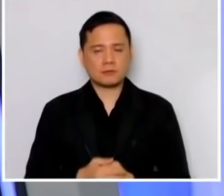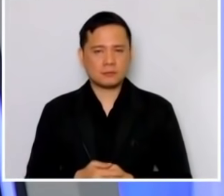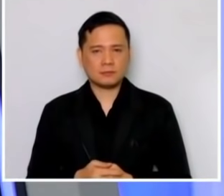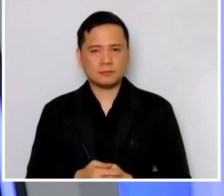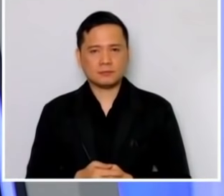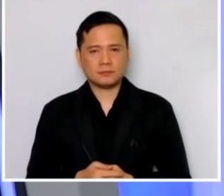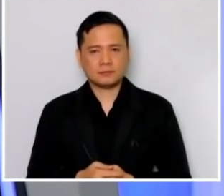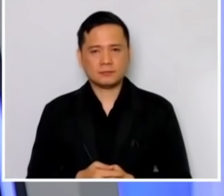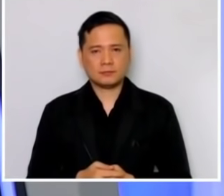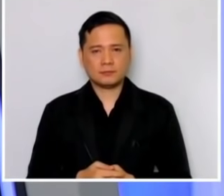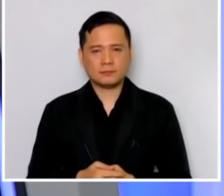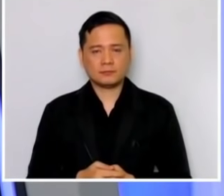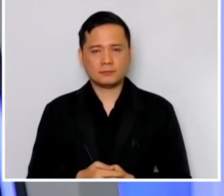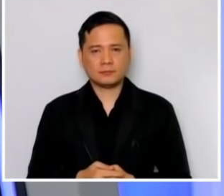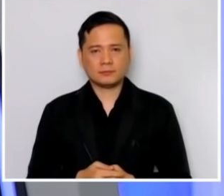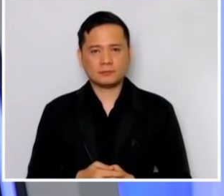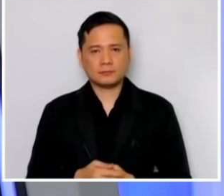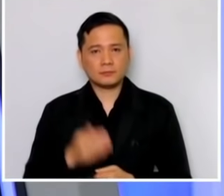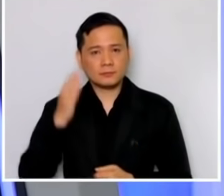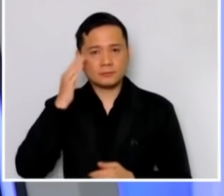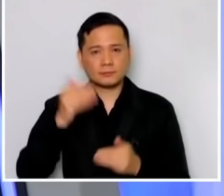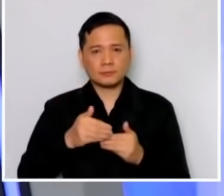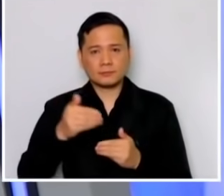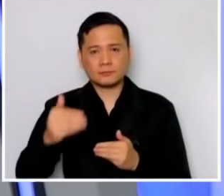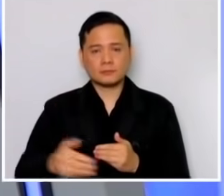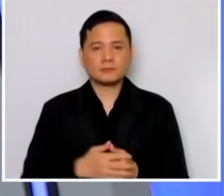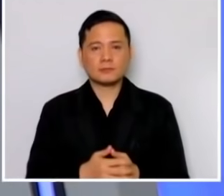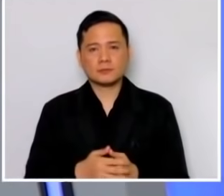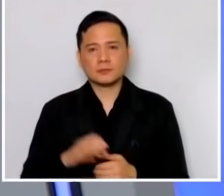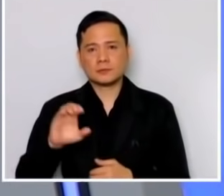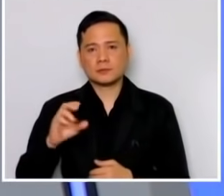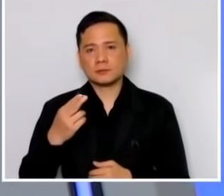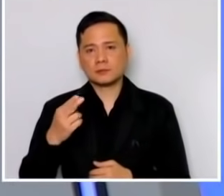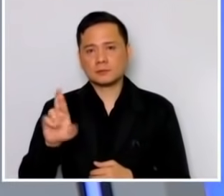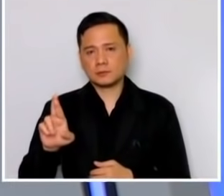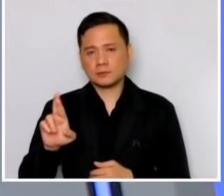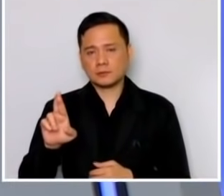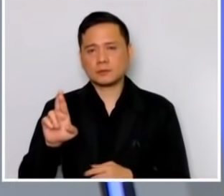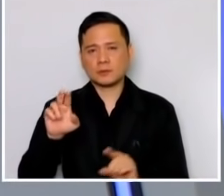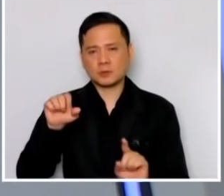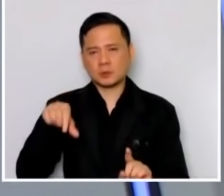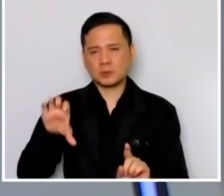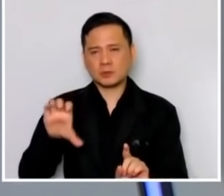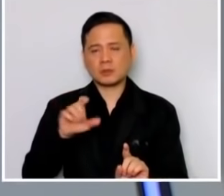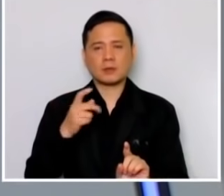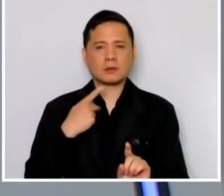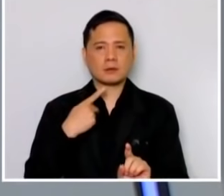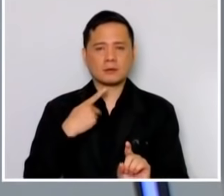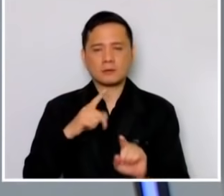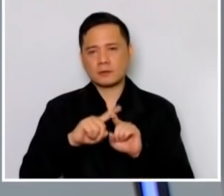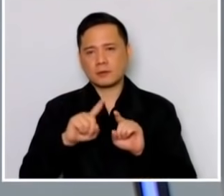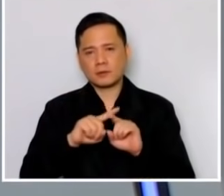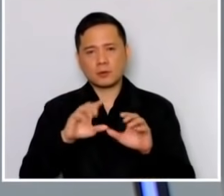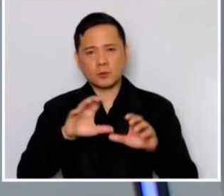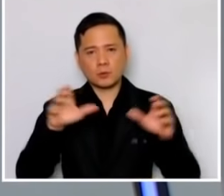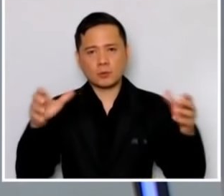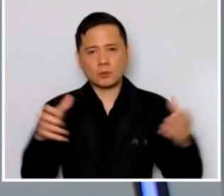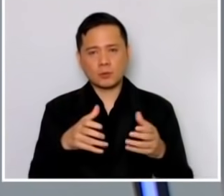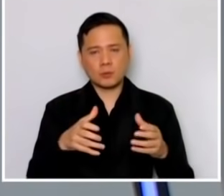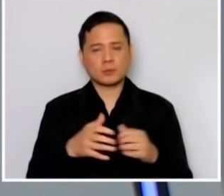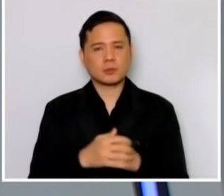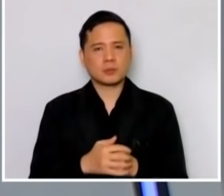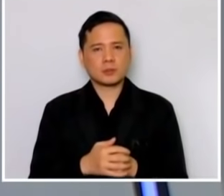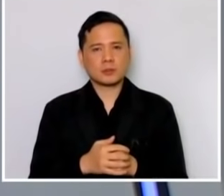Nagtipo naman po sa harap ng tanggapan ng Commission on Human Rights sa Quezon City ang mga militanteng grupo kaugnay ito nang nakuha nilang